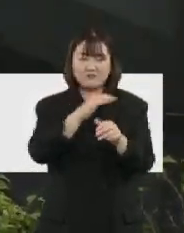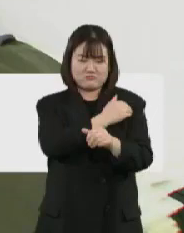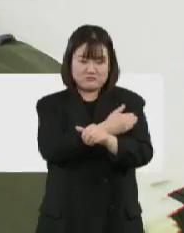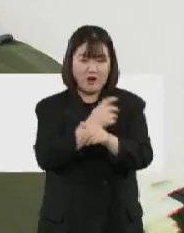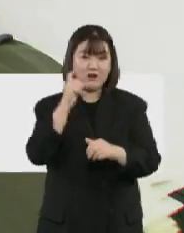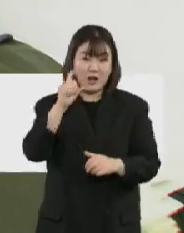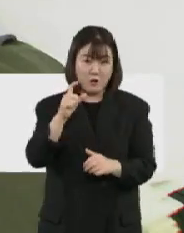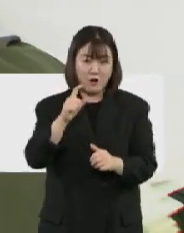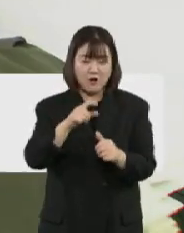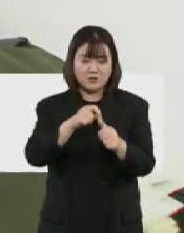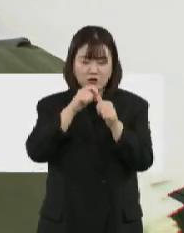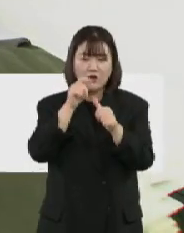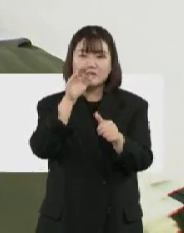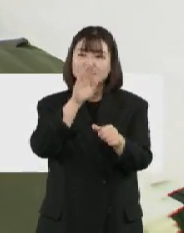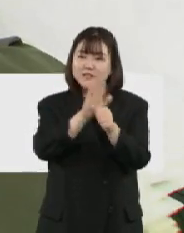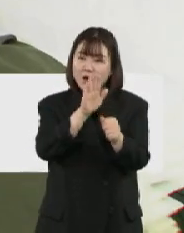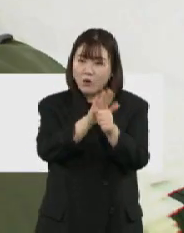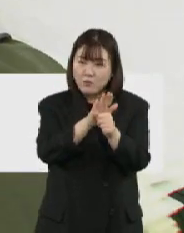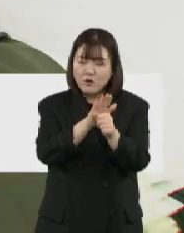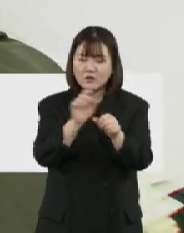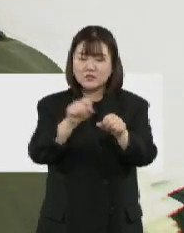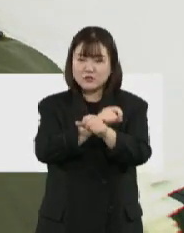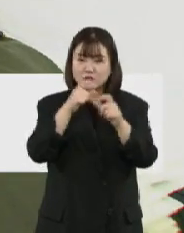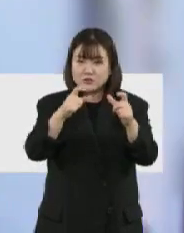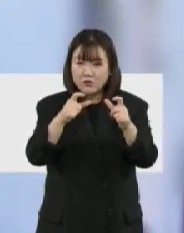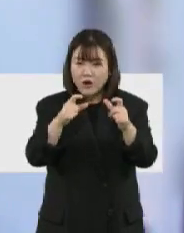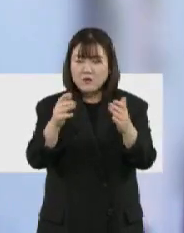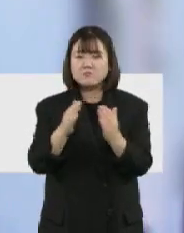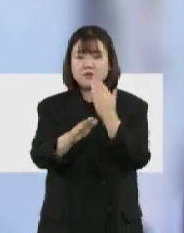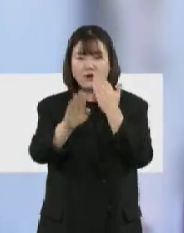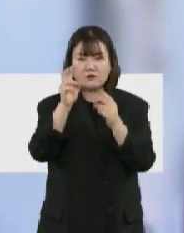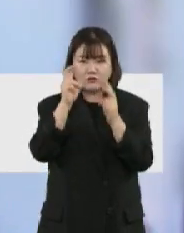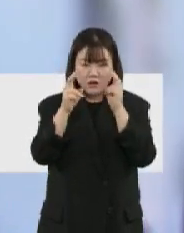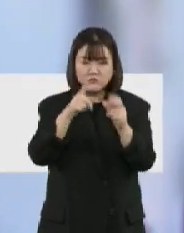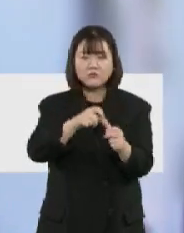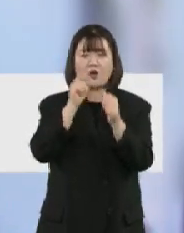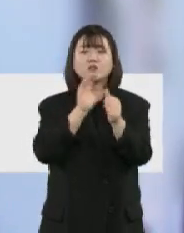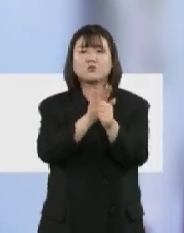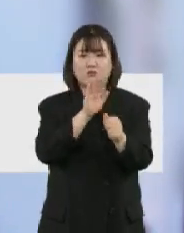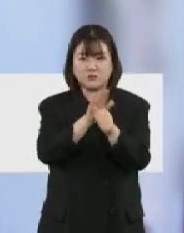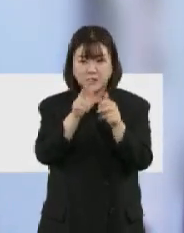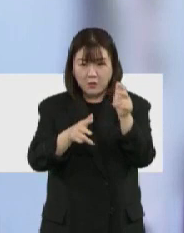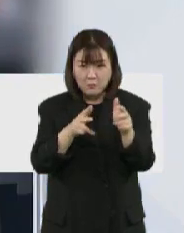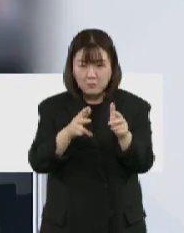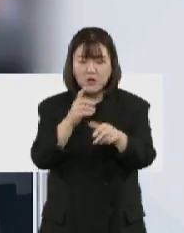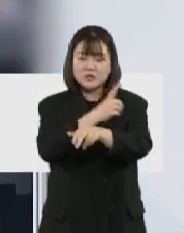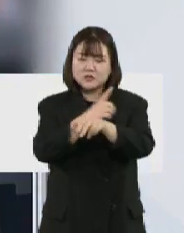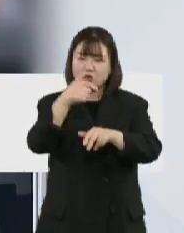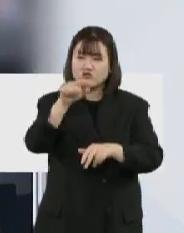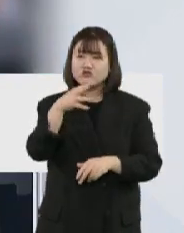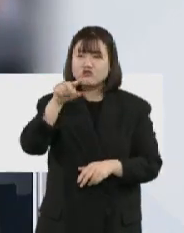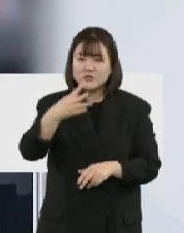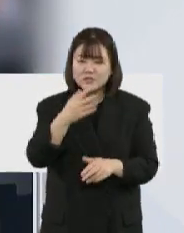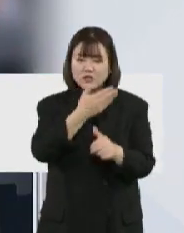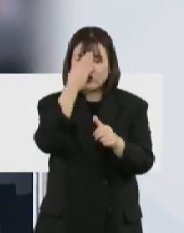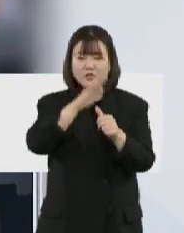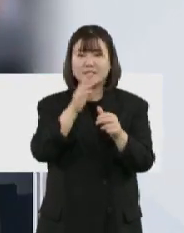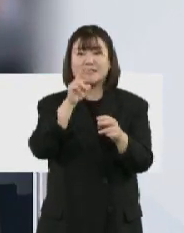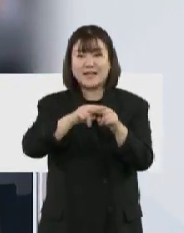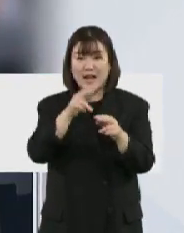청년 채용 지원 사업과 지역특화 미래 성장 기업 청년 채용 지원 사업 디지털 you'd 1 청년일자리